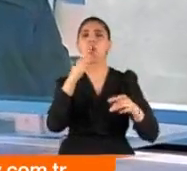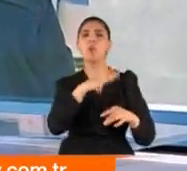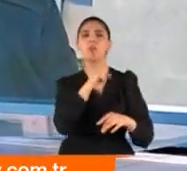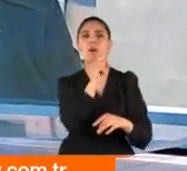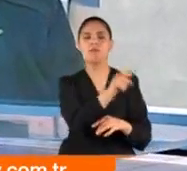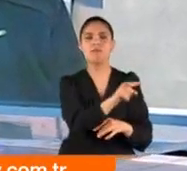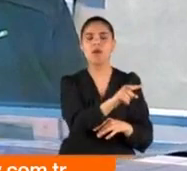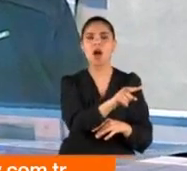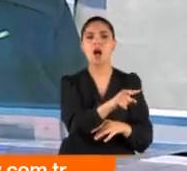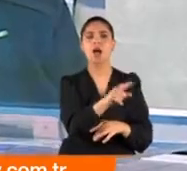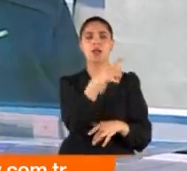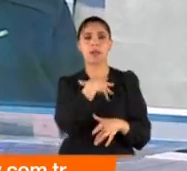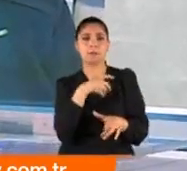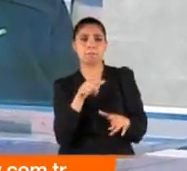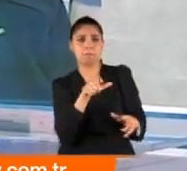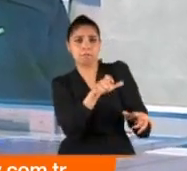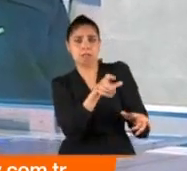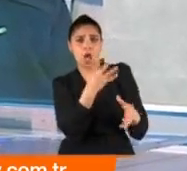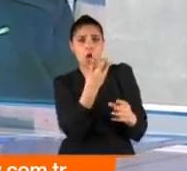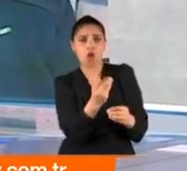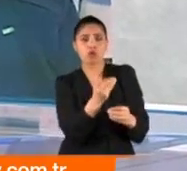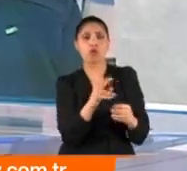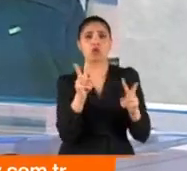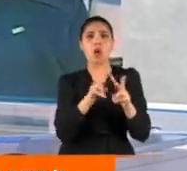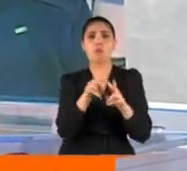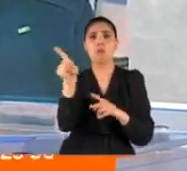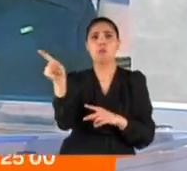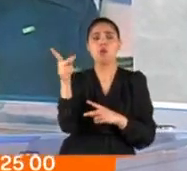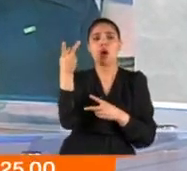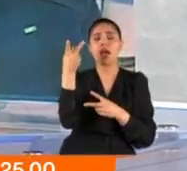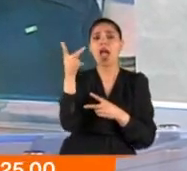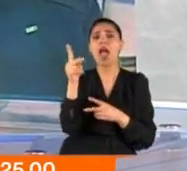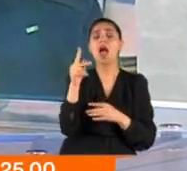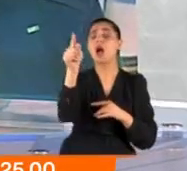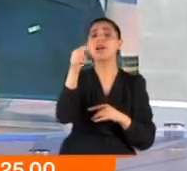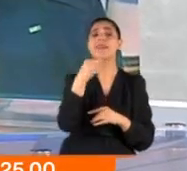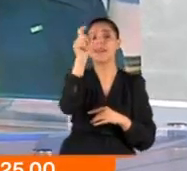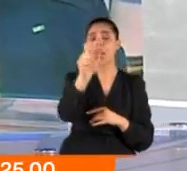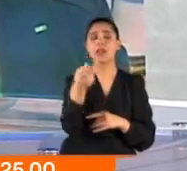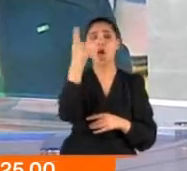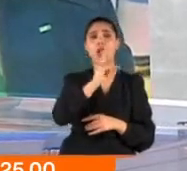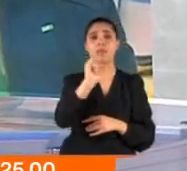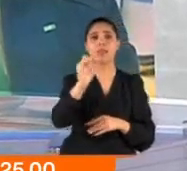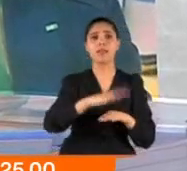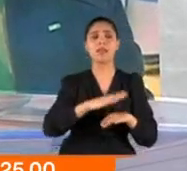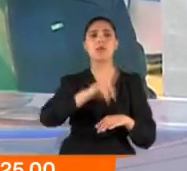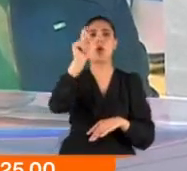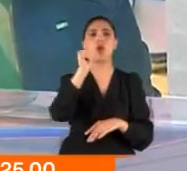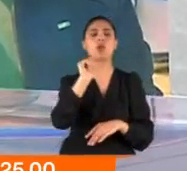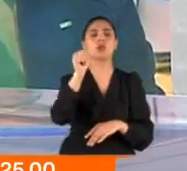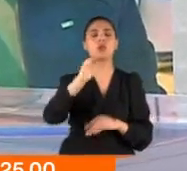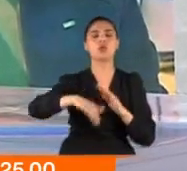dikkat çekiciydi tabii. Hatta köşeye sıkıştığı zamanlarda Müge Anlı'ya bile ölüm tehditleri savurdu. Ve sır perdesi 19 gün sonra